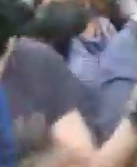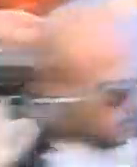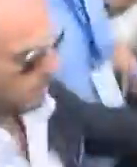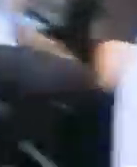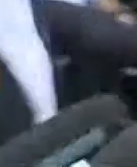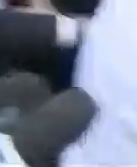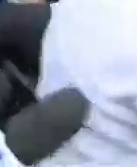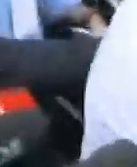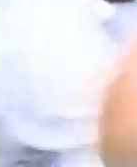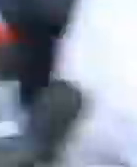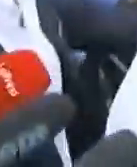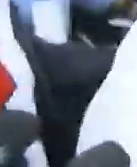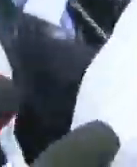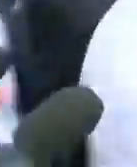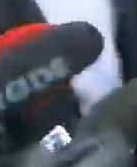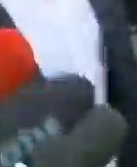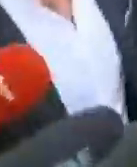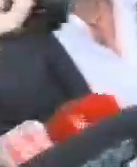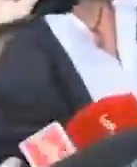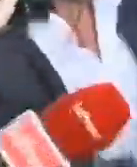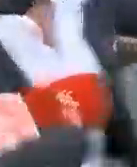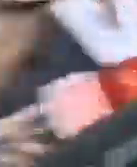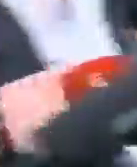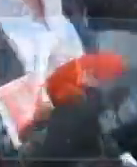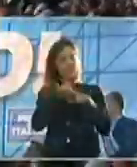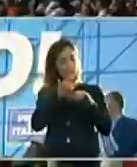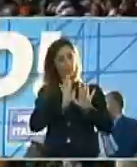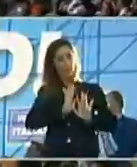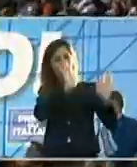Salvini, ma ora torniamo anche sulla piazza. E,